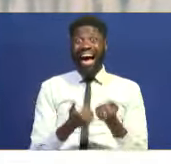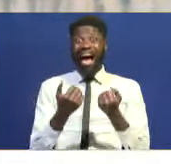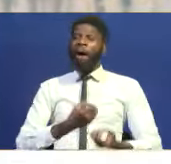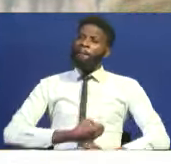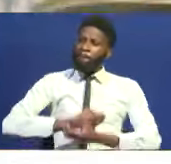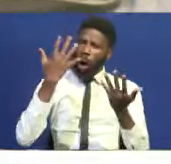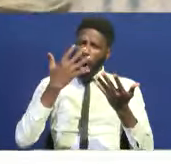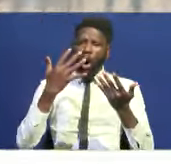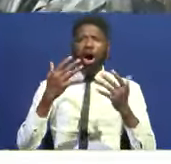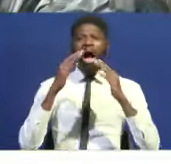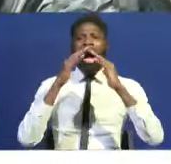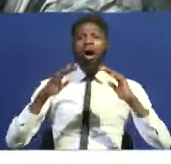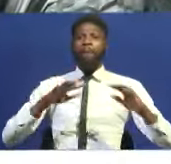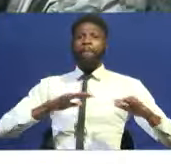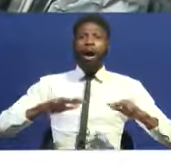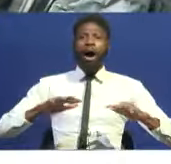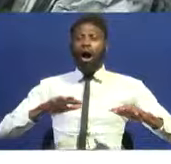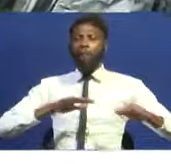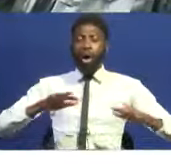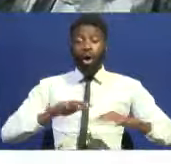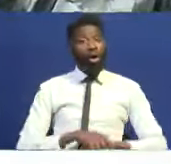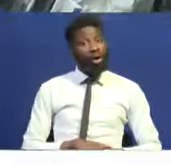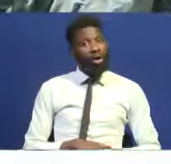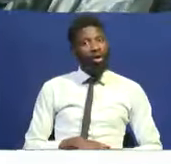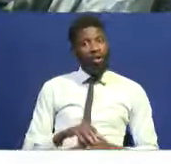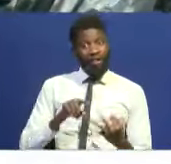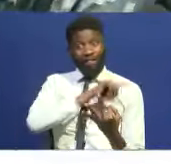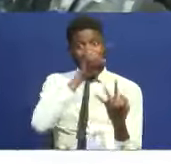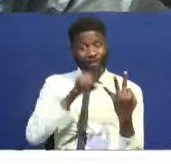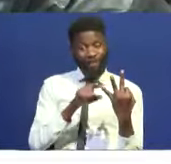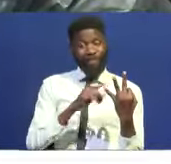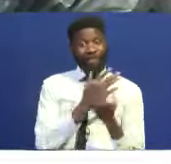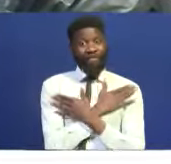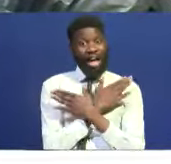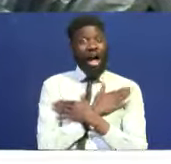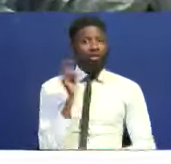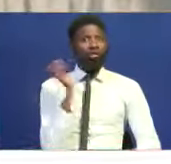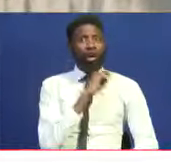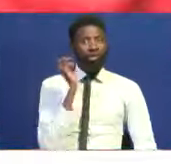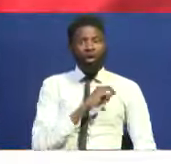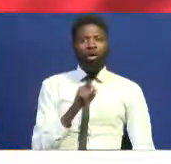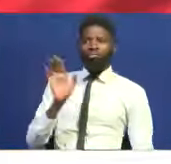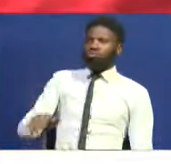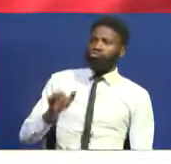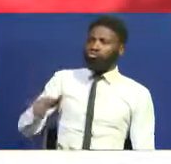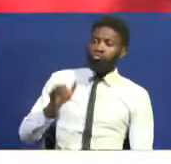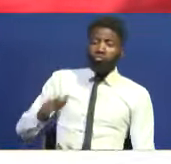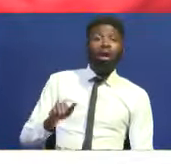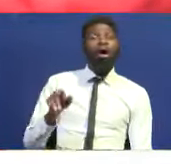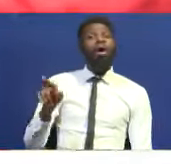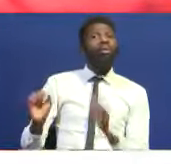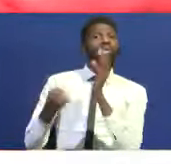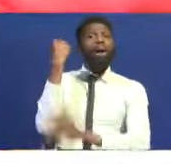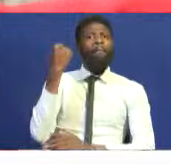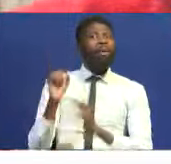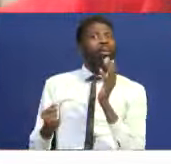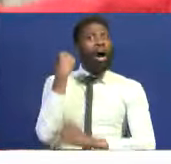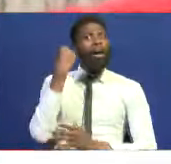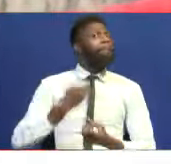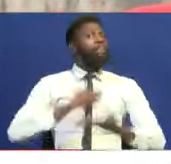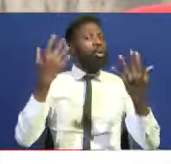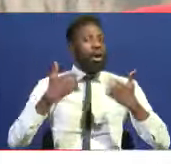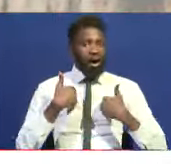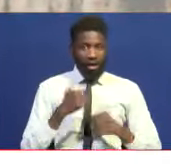So akatuamsha akatuambia, "Brayo, amkeni amkeni. Nikaa kuna lipuka. Hapa yote ile yenye iko nyuma yako ukiangalia